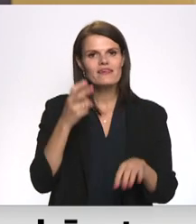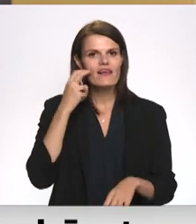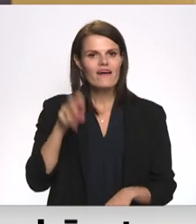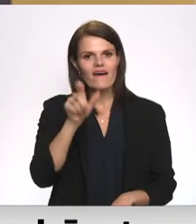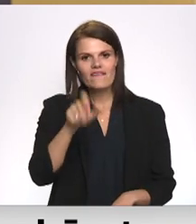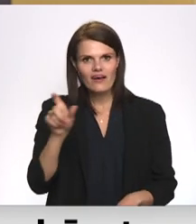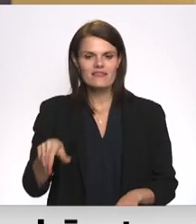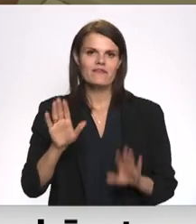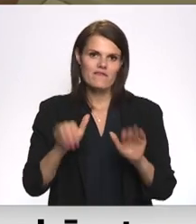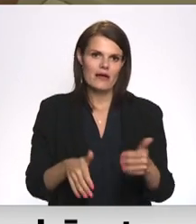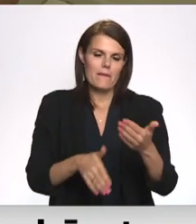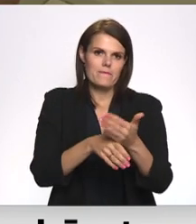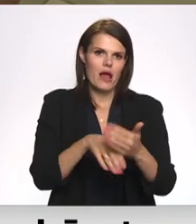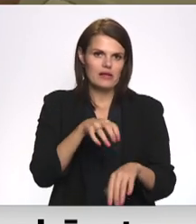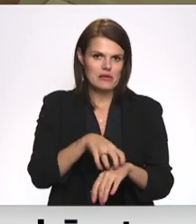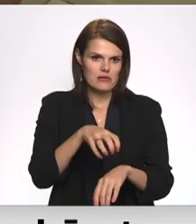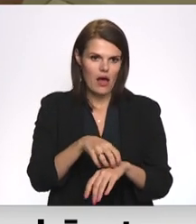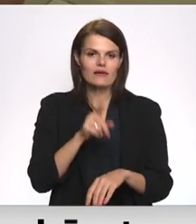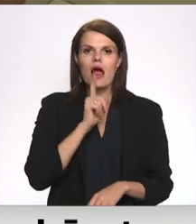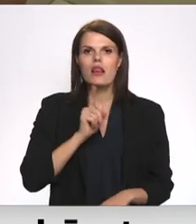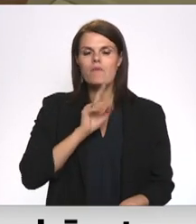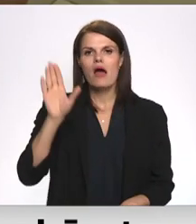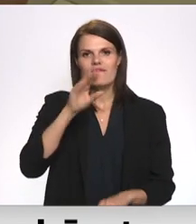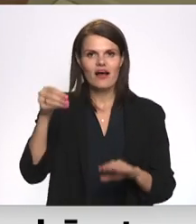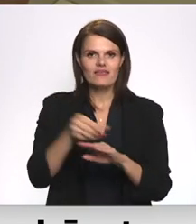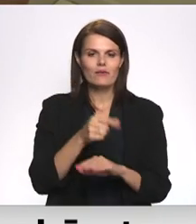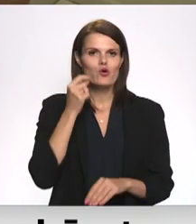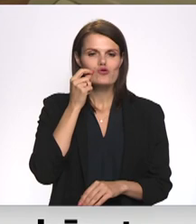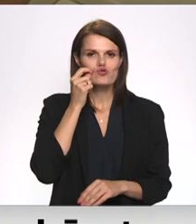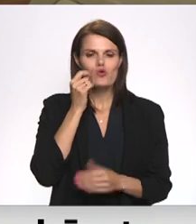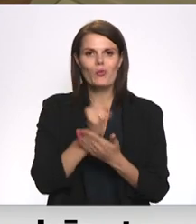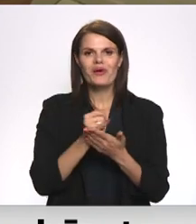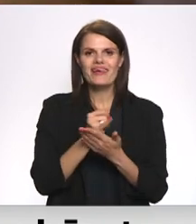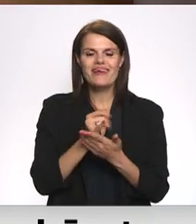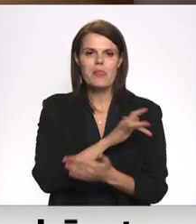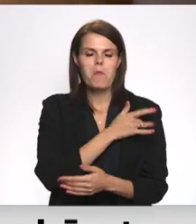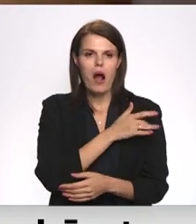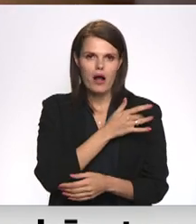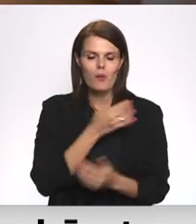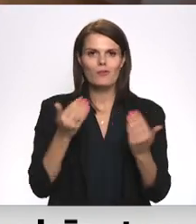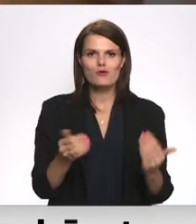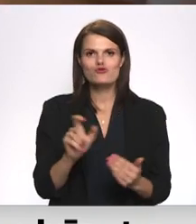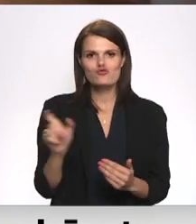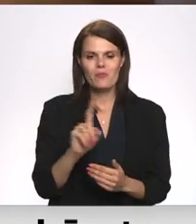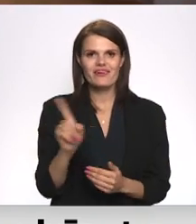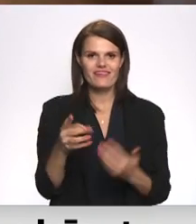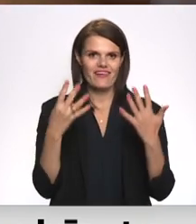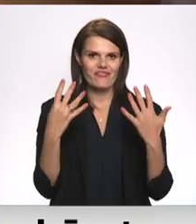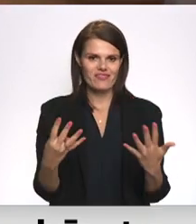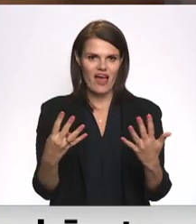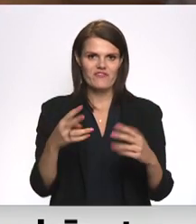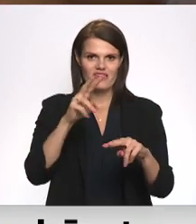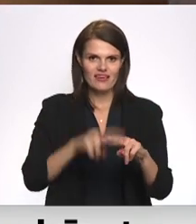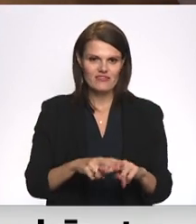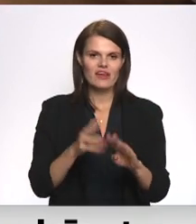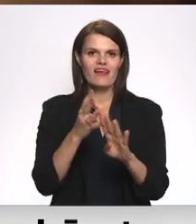tikai palīdzēt ārstam. Liepājā valsts apmaksātie zobu higiēnas pakalpojumi šobrīd pieejami 9 zobārstniecībās un